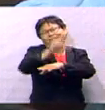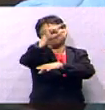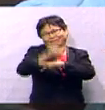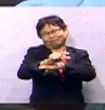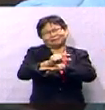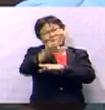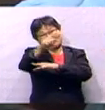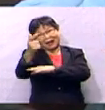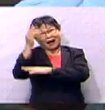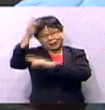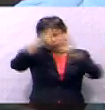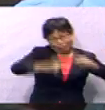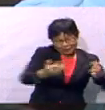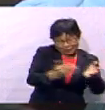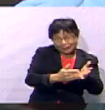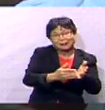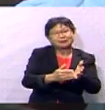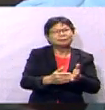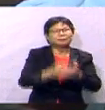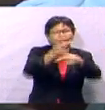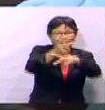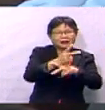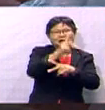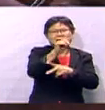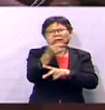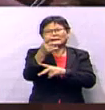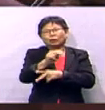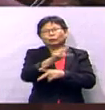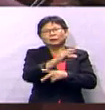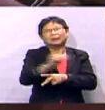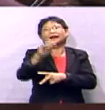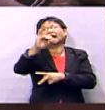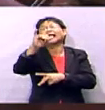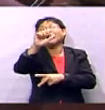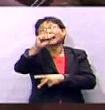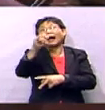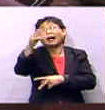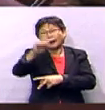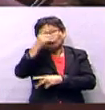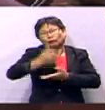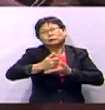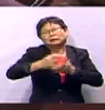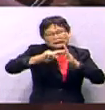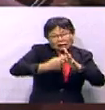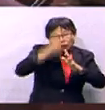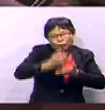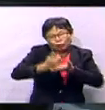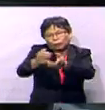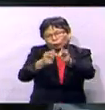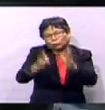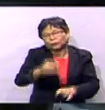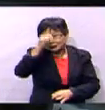Antara perkara lain yang akan dikaji semula ialah pinjaman tekun dan amanah ikhtiar yang diwujudkan bagi membantu golongan usahawan